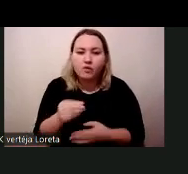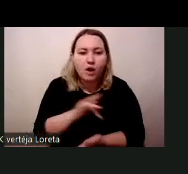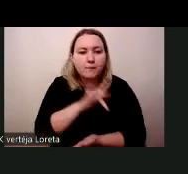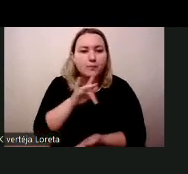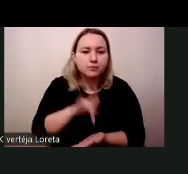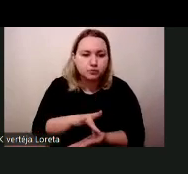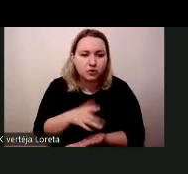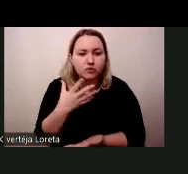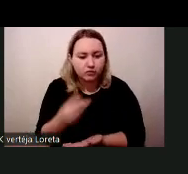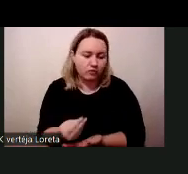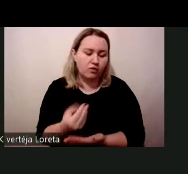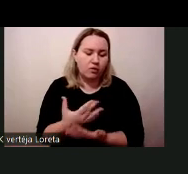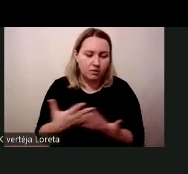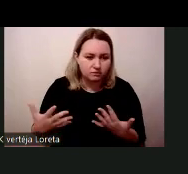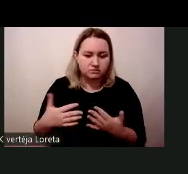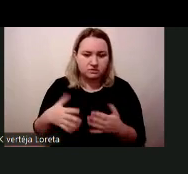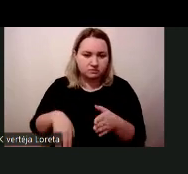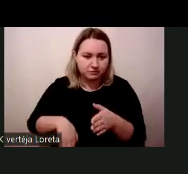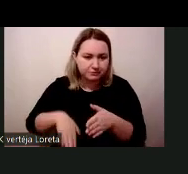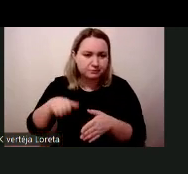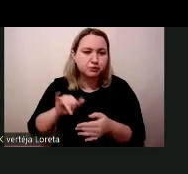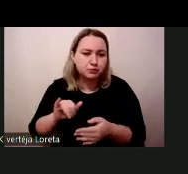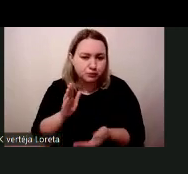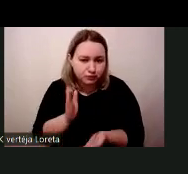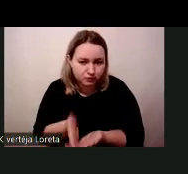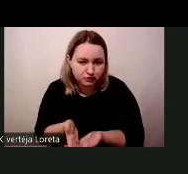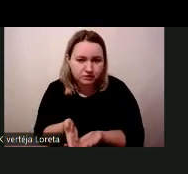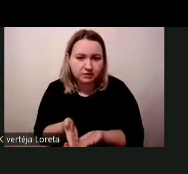savo kilmių ir panašiai, jie nebuvo